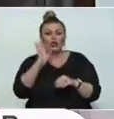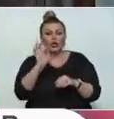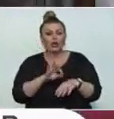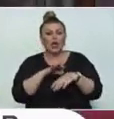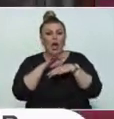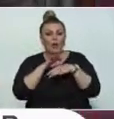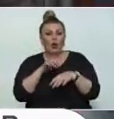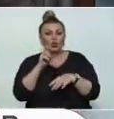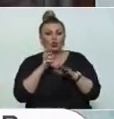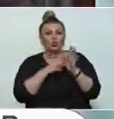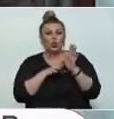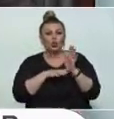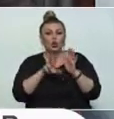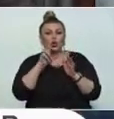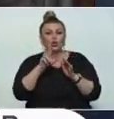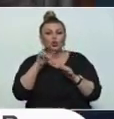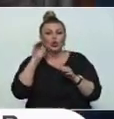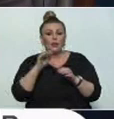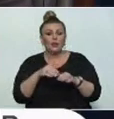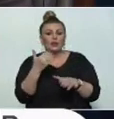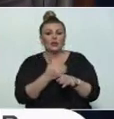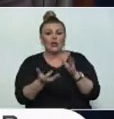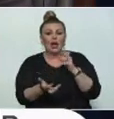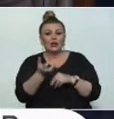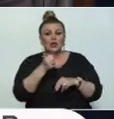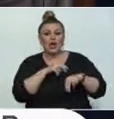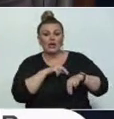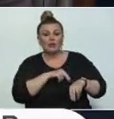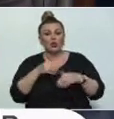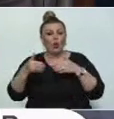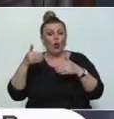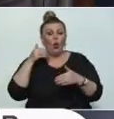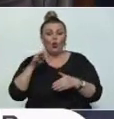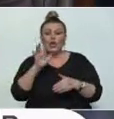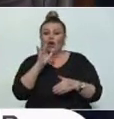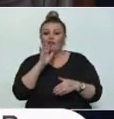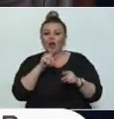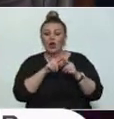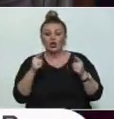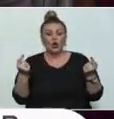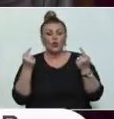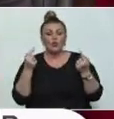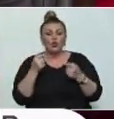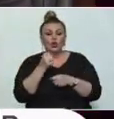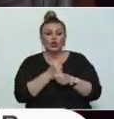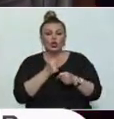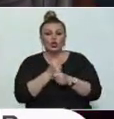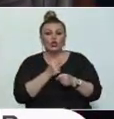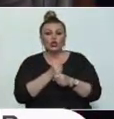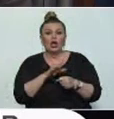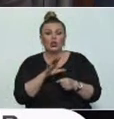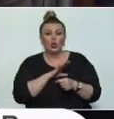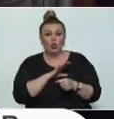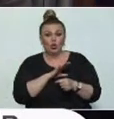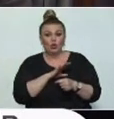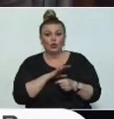edir. 193 min dəstək xidməti əlbəttə ki, bunu ötən dövrə bölsək nə qədər böyük həcmdə görülən iş deməkdir